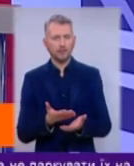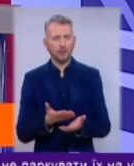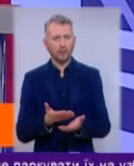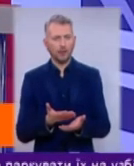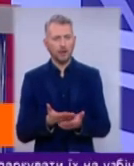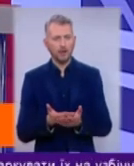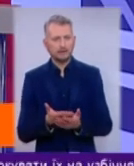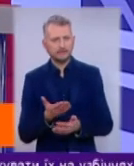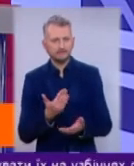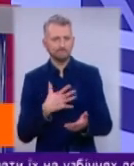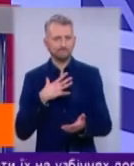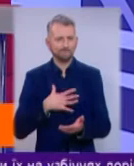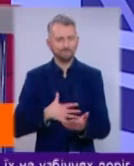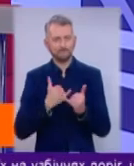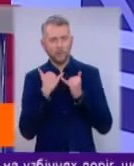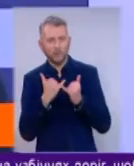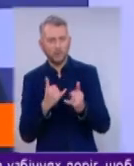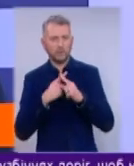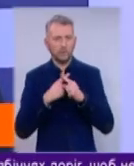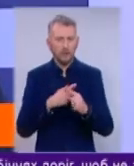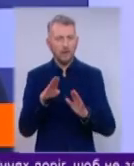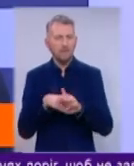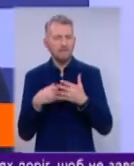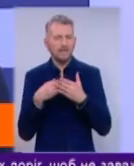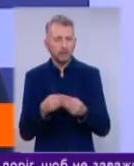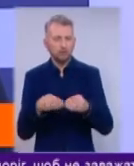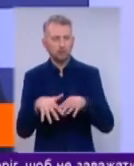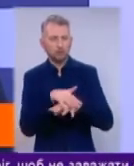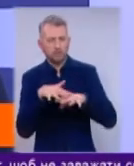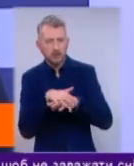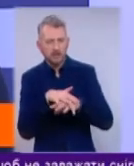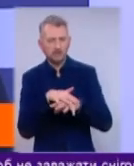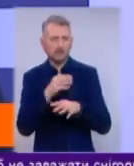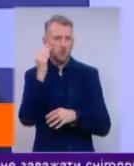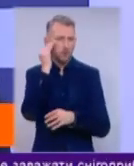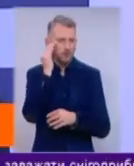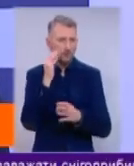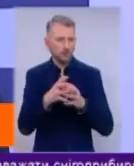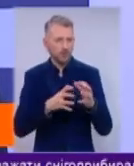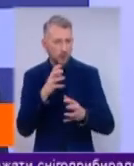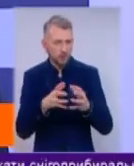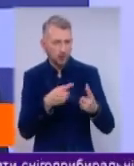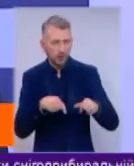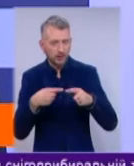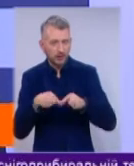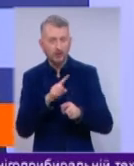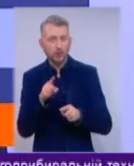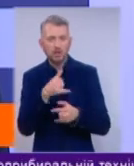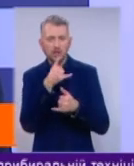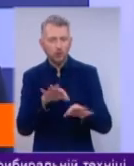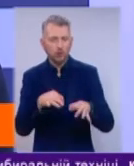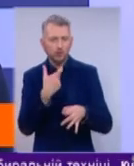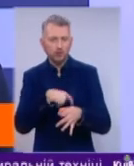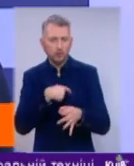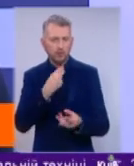п'ятитись, робити кроки назад під тиском суспільства, громадської думки, міжнародних там якихось сил. Тобто вони не можуть теж, вони не можуть дозволити собі